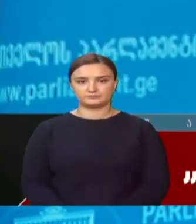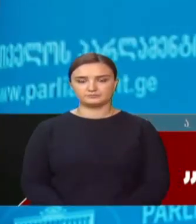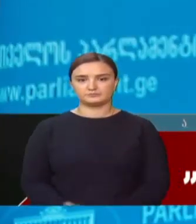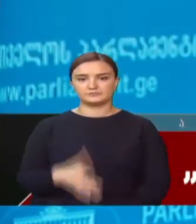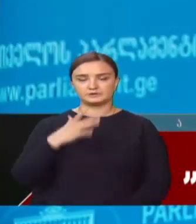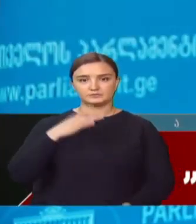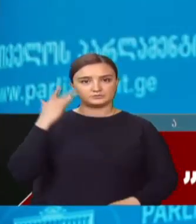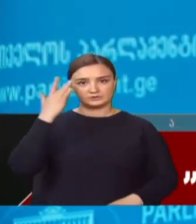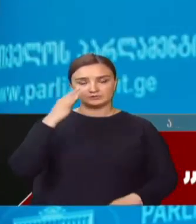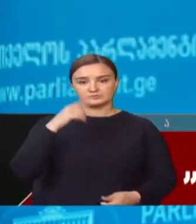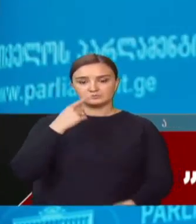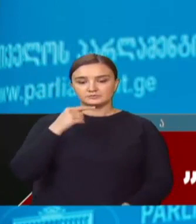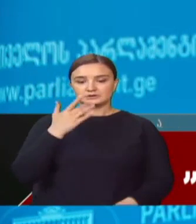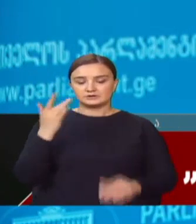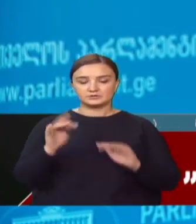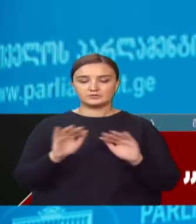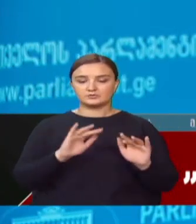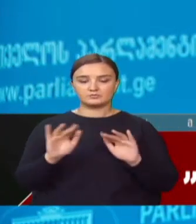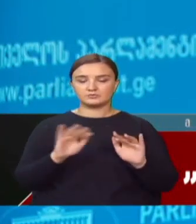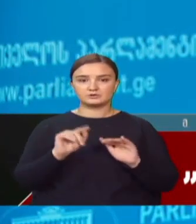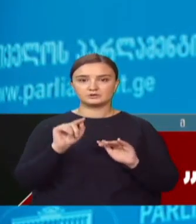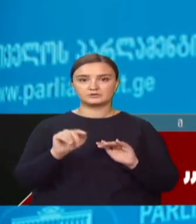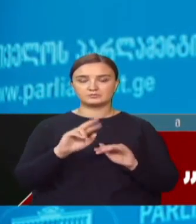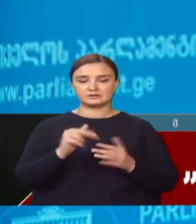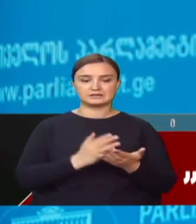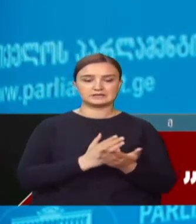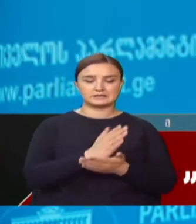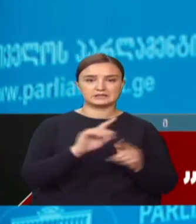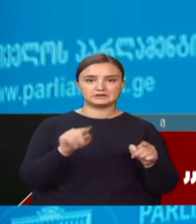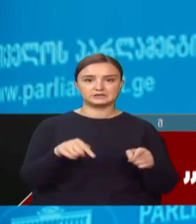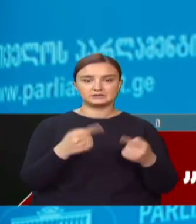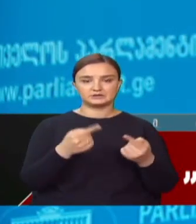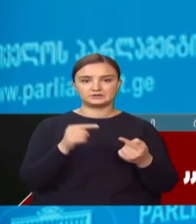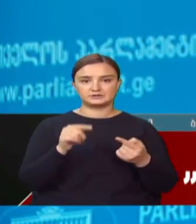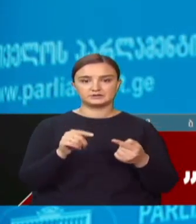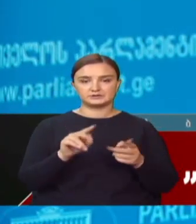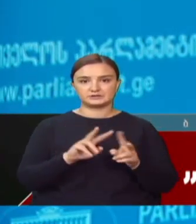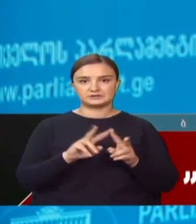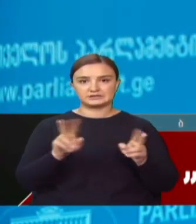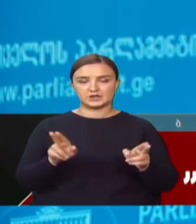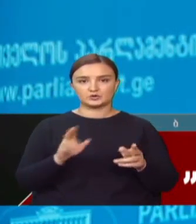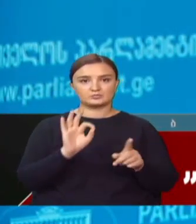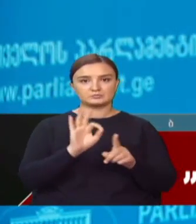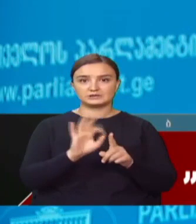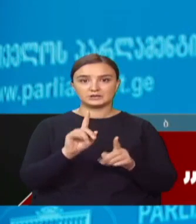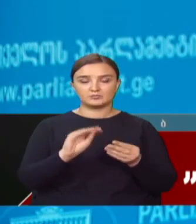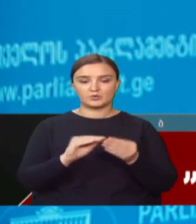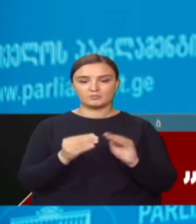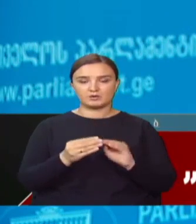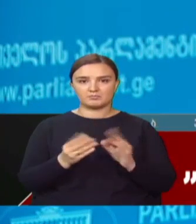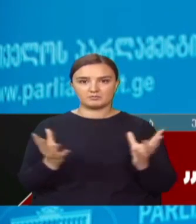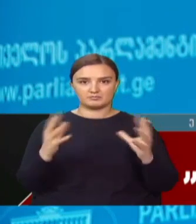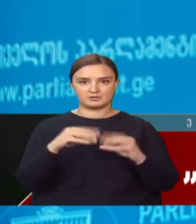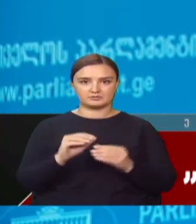ქართულ ოცნებაში კი აცხადებენ, რომ ერთიანი ნაციონალური მოძრაობა და სტრატეგია აღმაშენებელი არა საერთო მიზანმა, არამედ პრობლემებმა